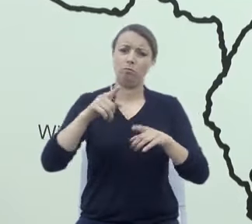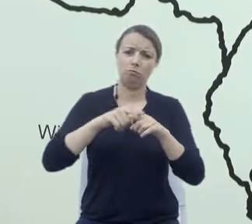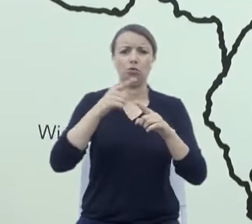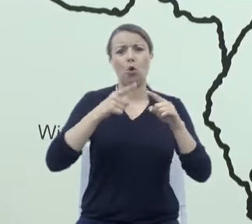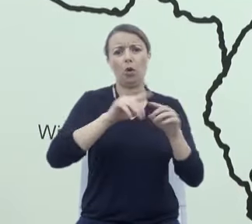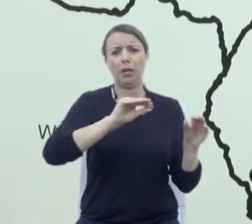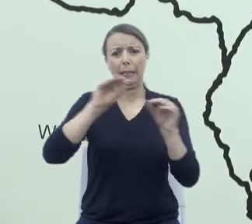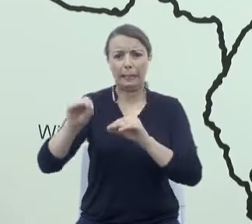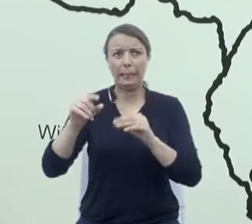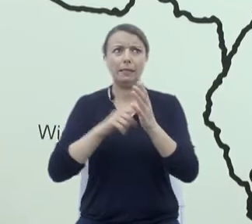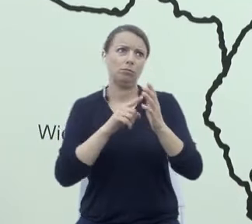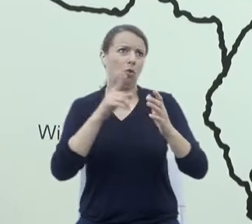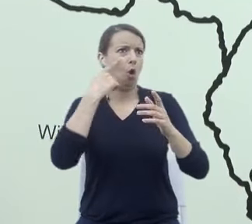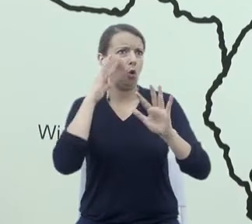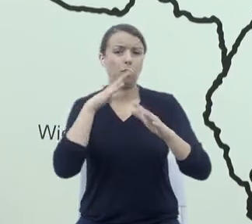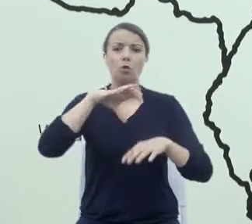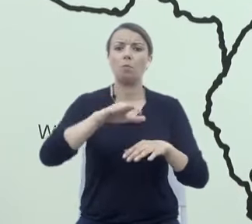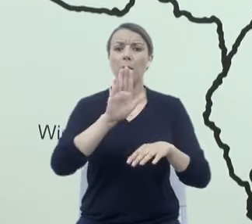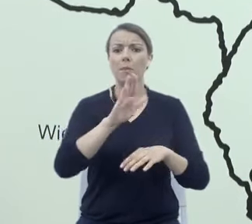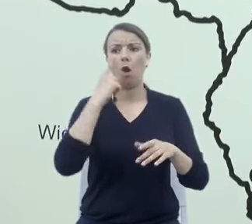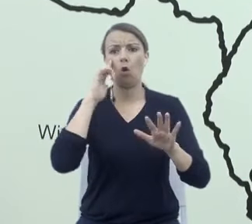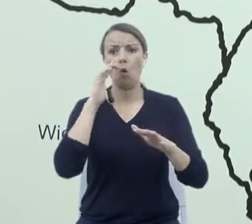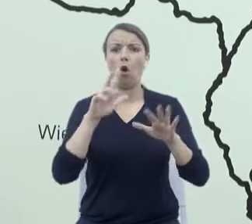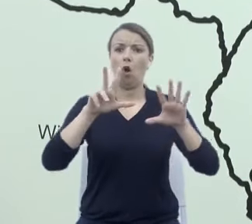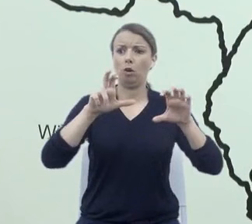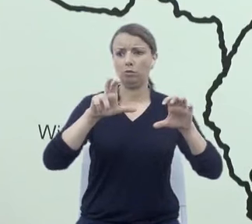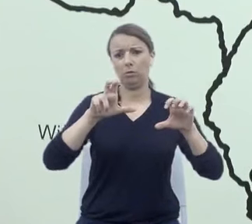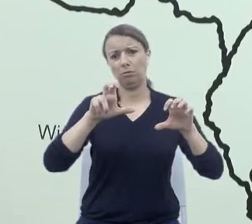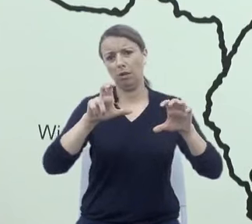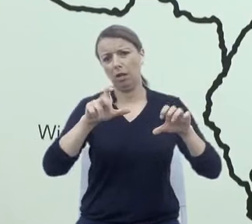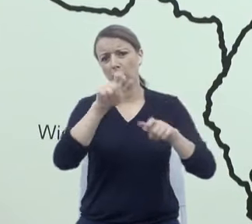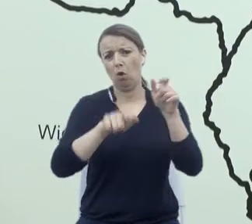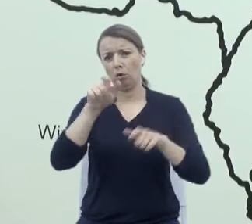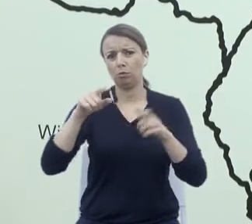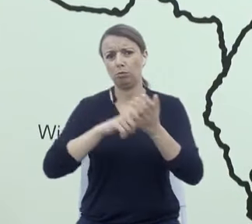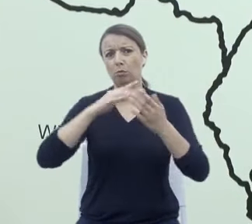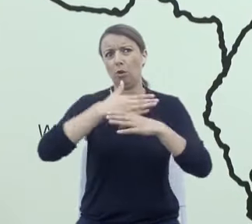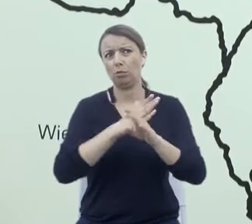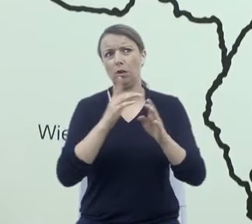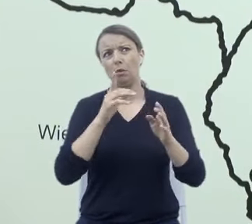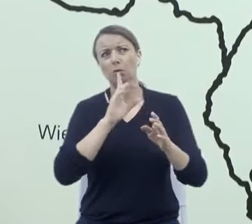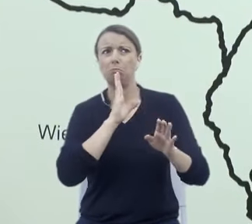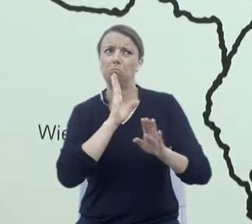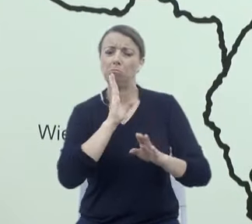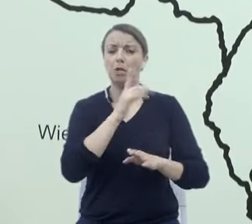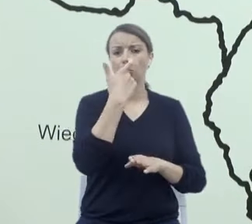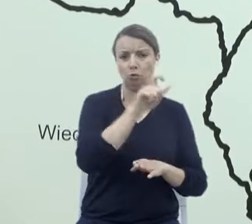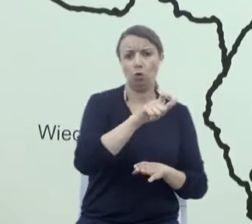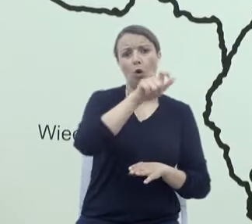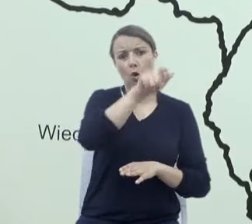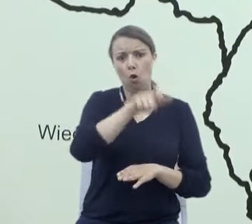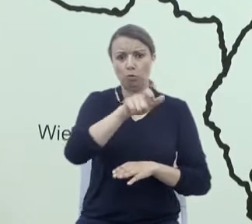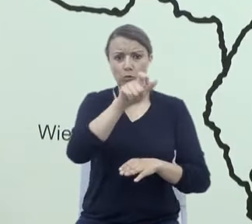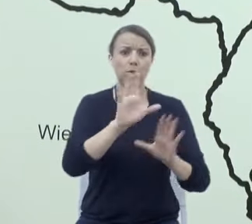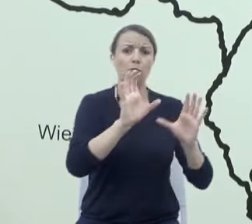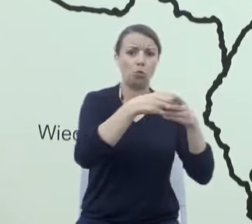miała około 800 osób, czyli prawda, no, podzielić na 4, tam był i sztab, to jest jakieś niecałe 100 osób w każdej grupie. Dzieliły się na